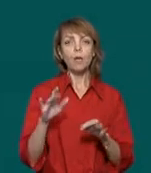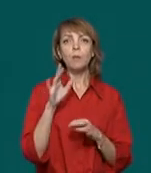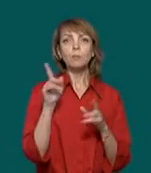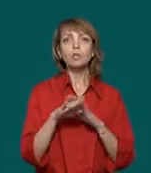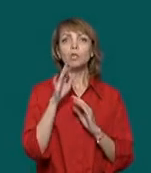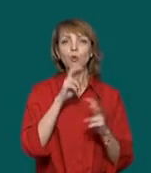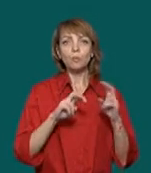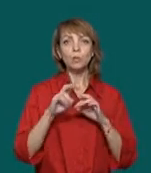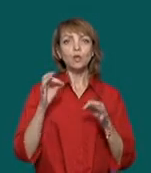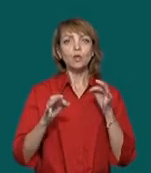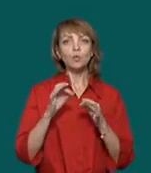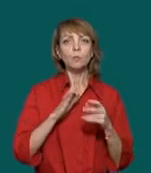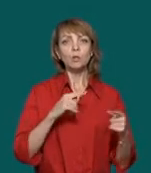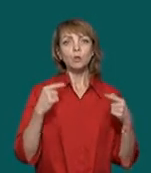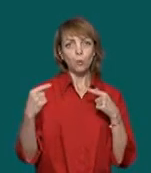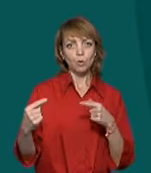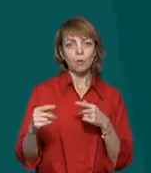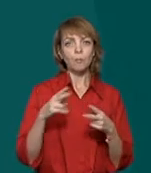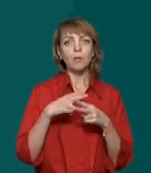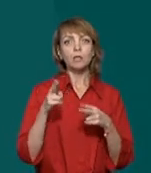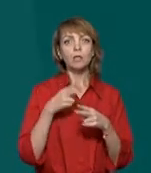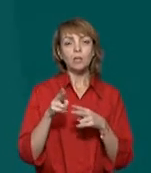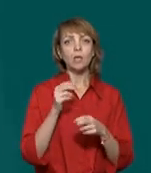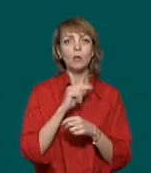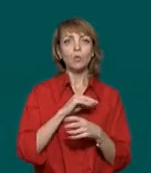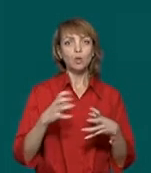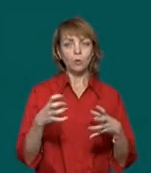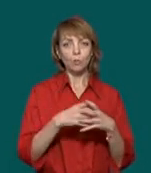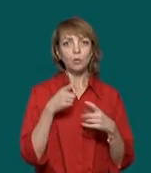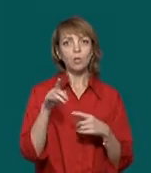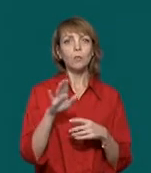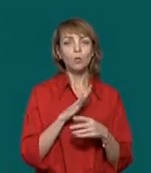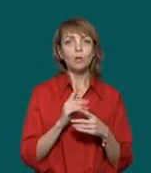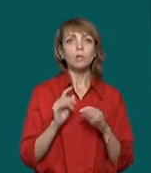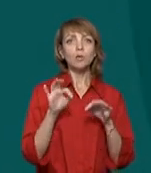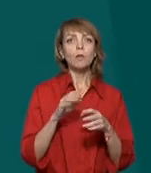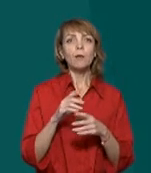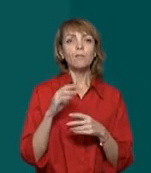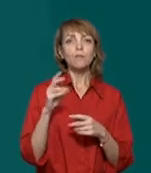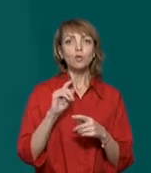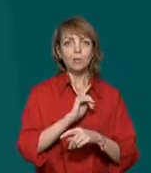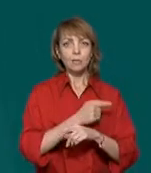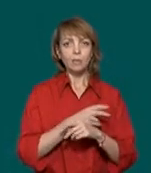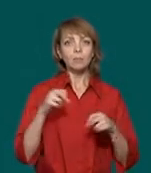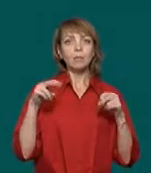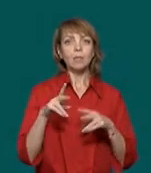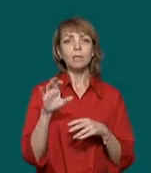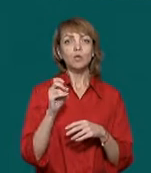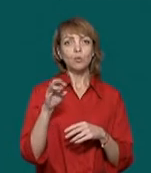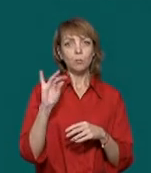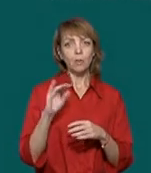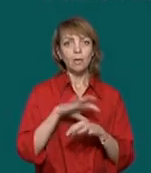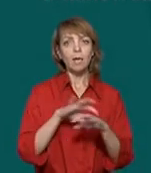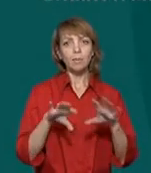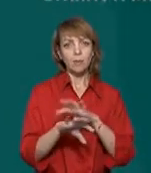обшуку засуджені чинили спротив, перешкоджали роботі групи. І до них було застосовано фізичну силу та спеціальні засоби –